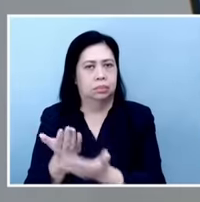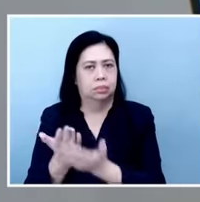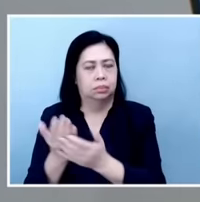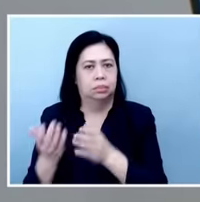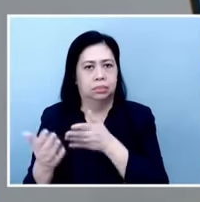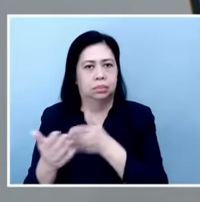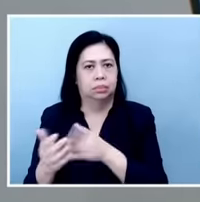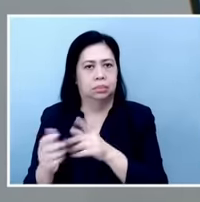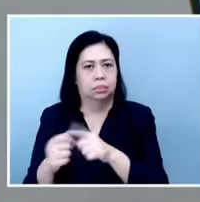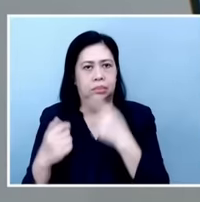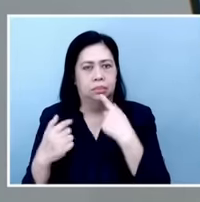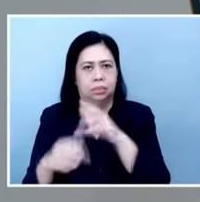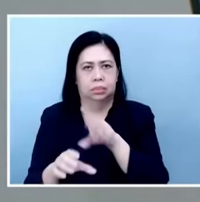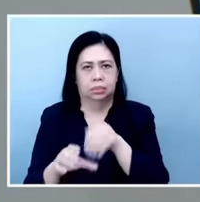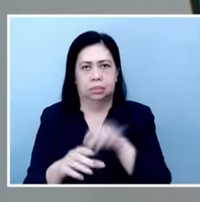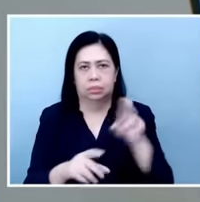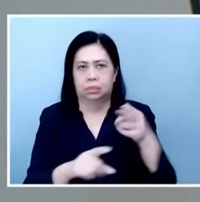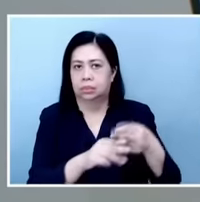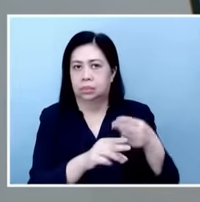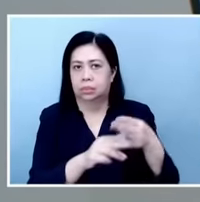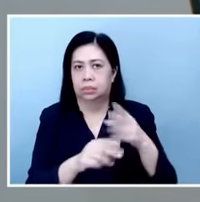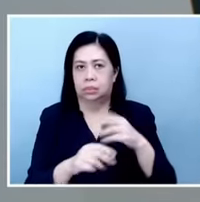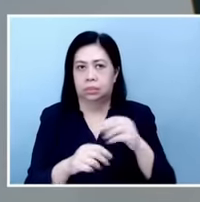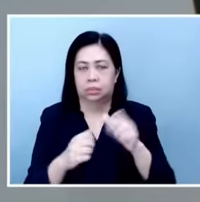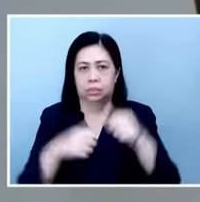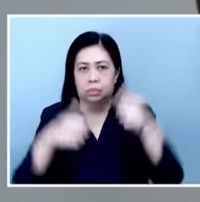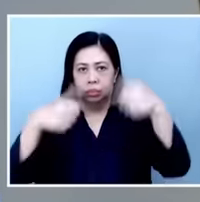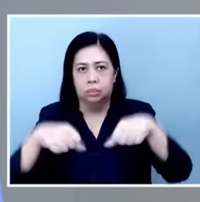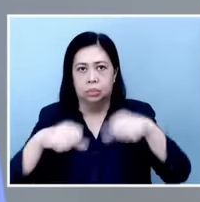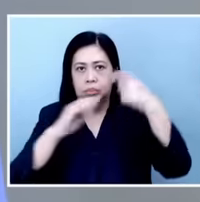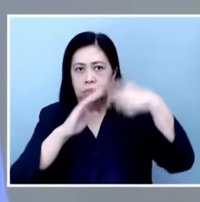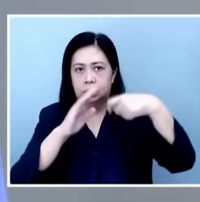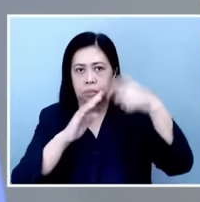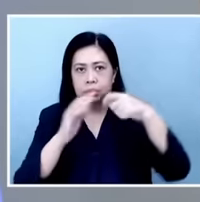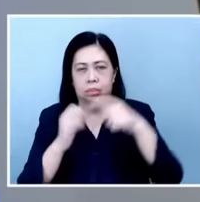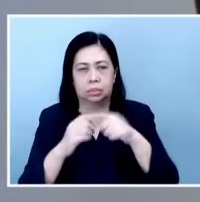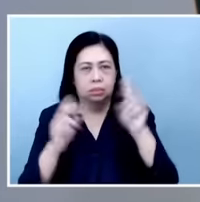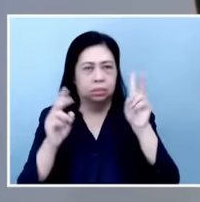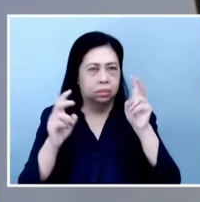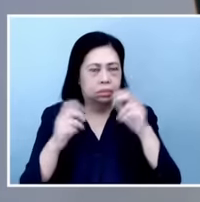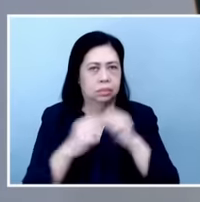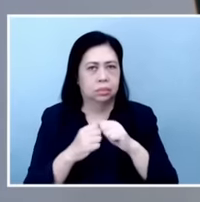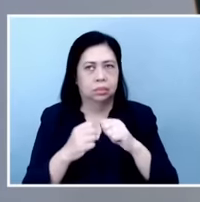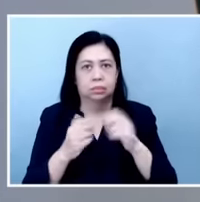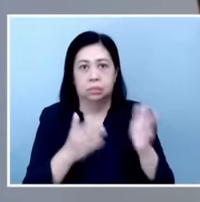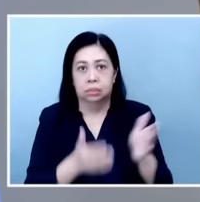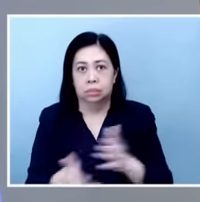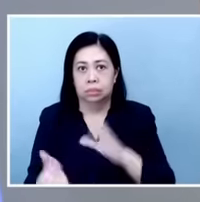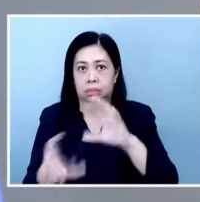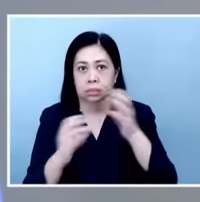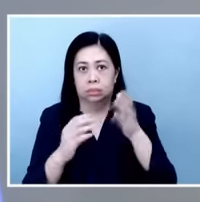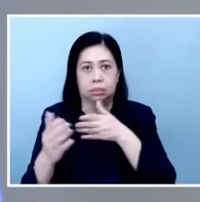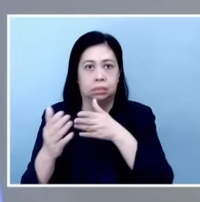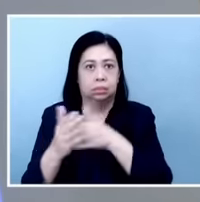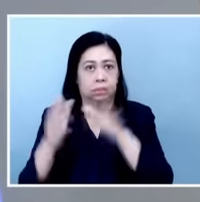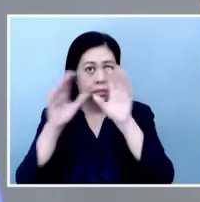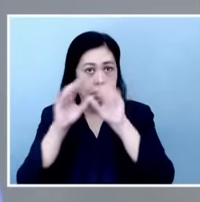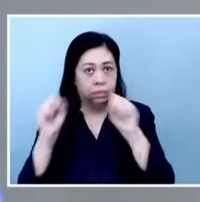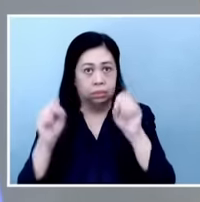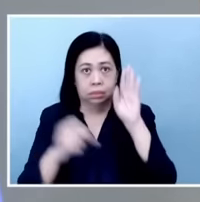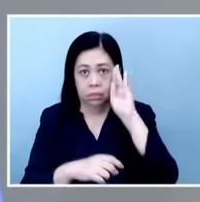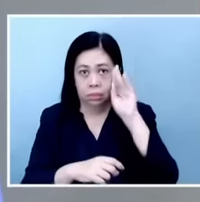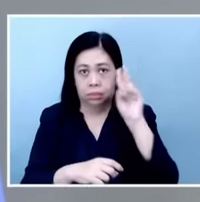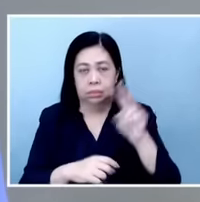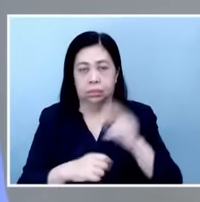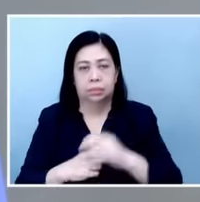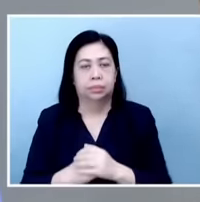sa nagdawit ng kanyang pangalan at nag-post ng video ng umano'y destabilisasyon laban kay Pangulong Ferdinand